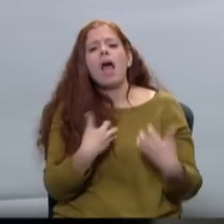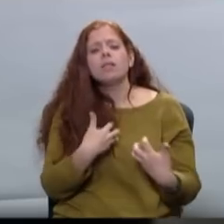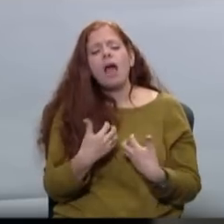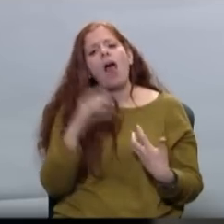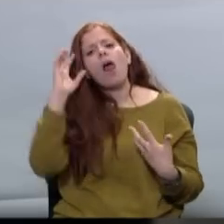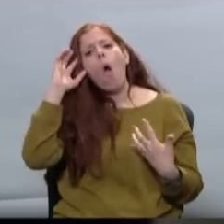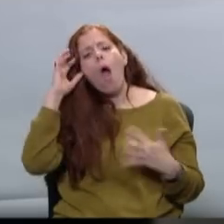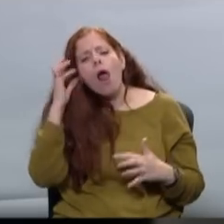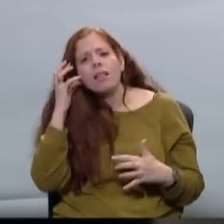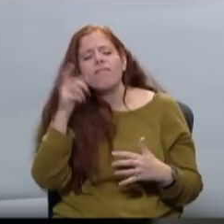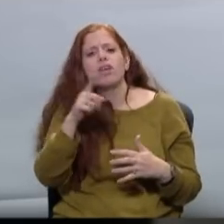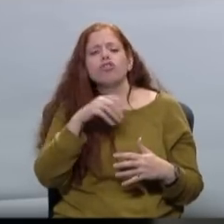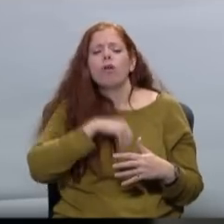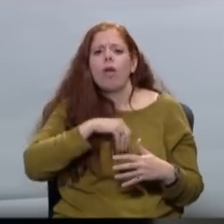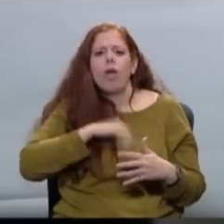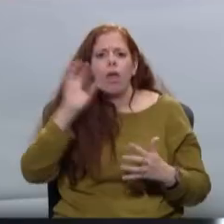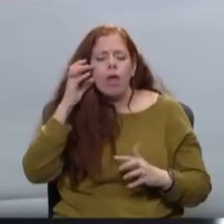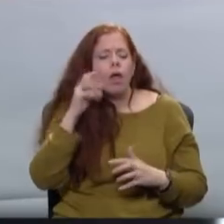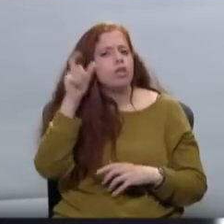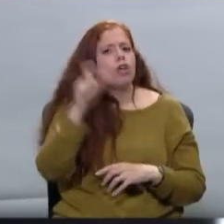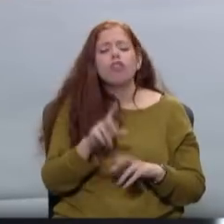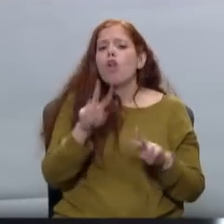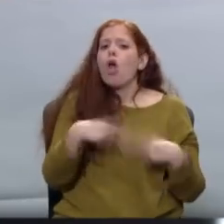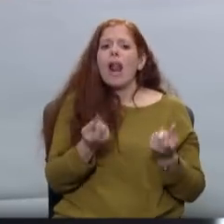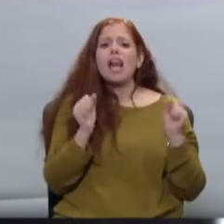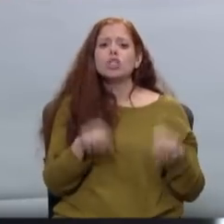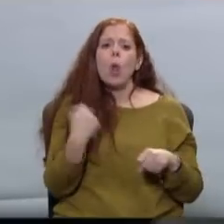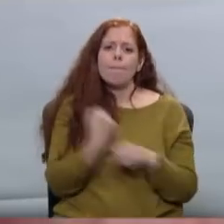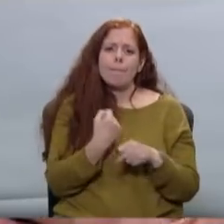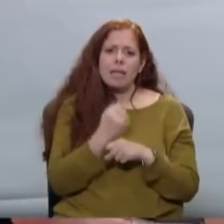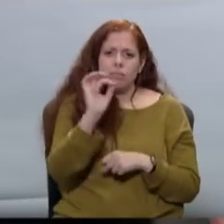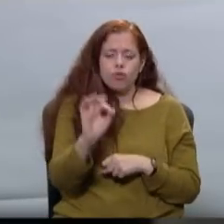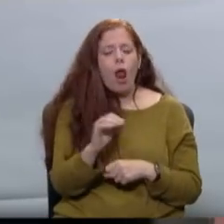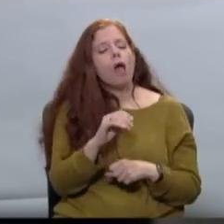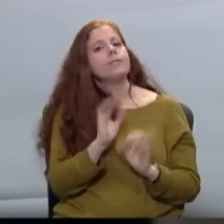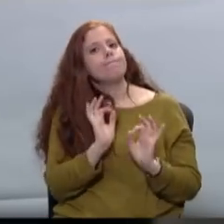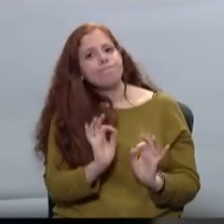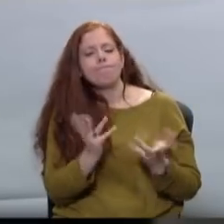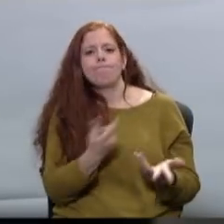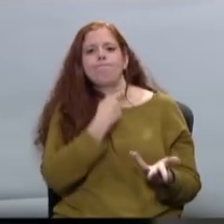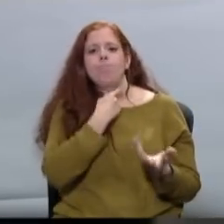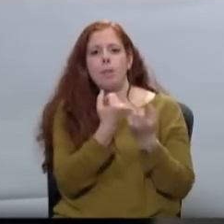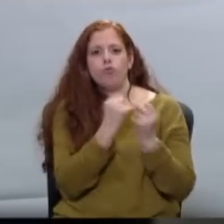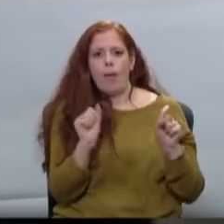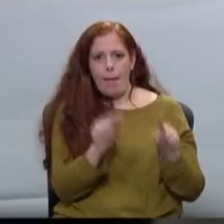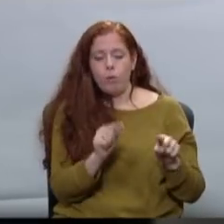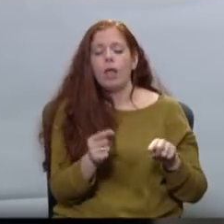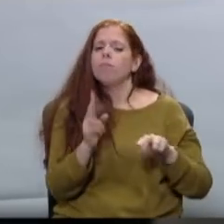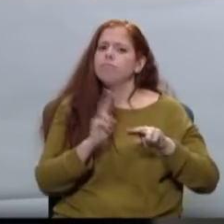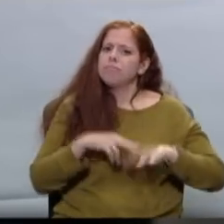נפש, לאישה שאינה אחראית למעשים שלה, משחררים אותה. כעבור זמן ארגון